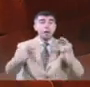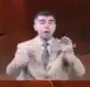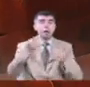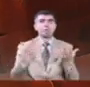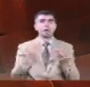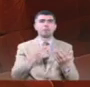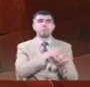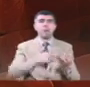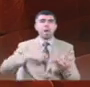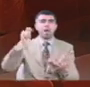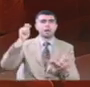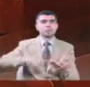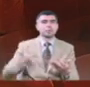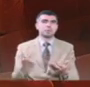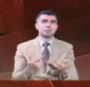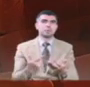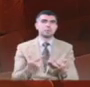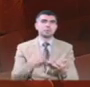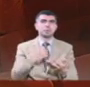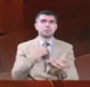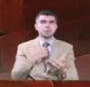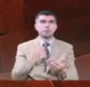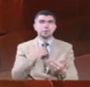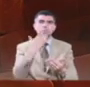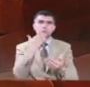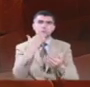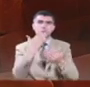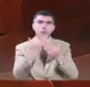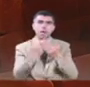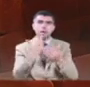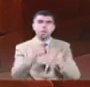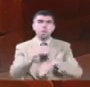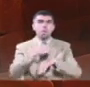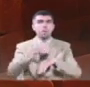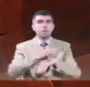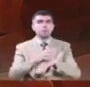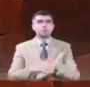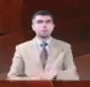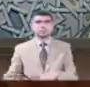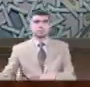ما أشرتم إليه بخصوص المفوضين القضائيين شكرا. سيتم